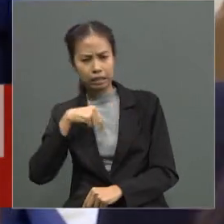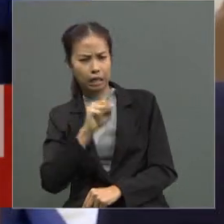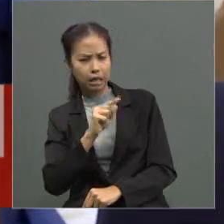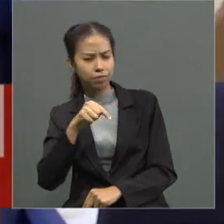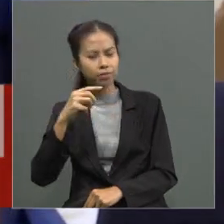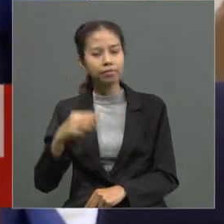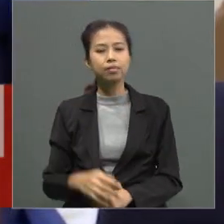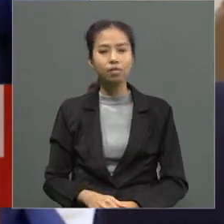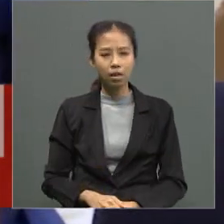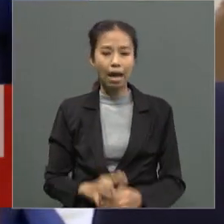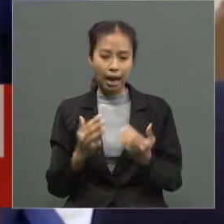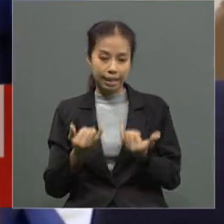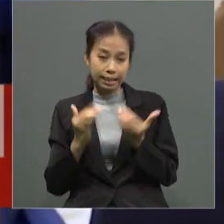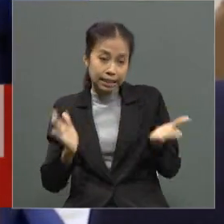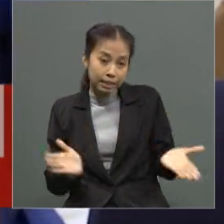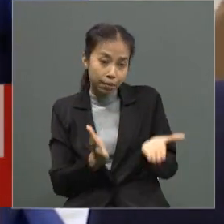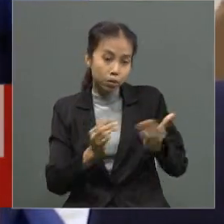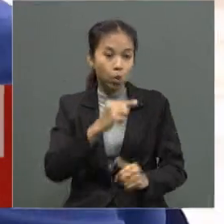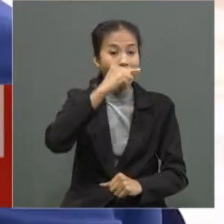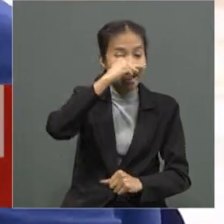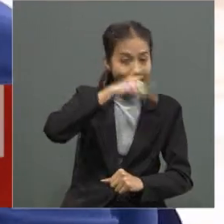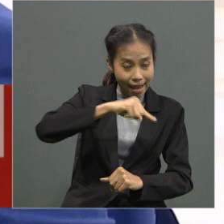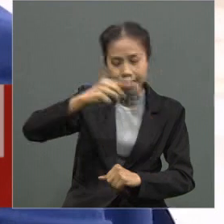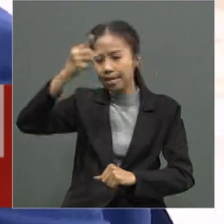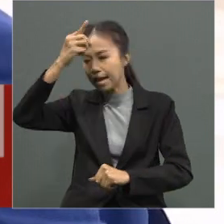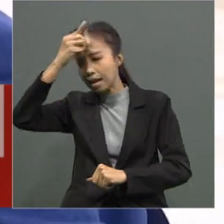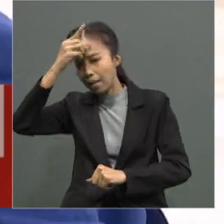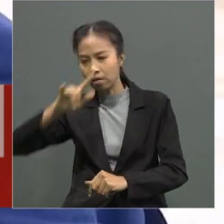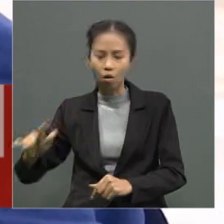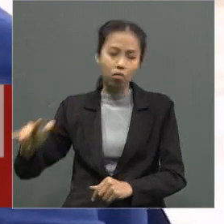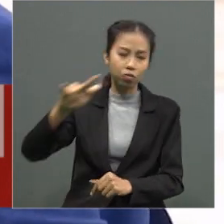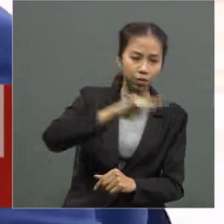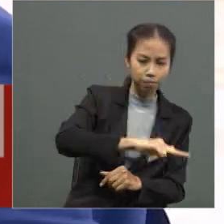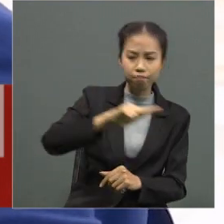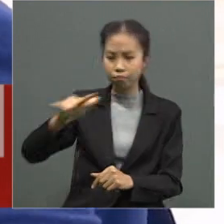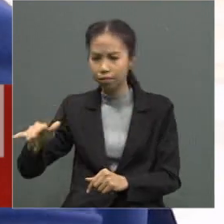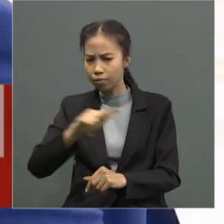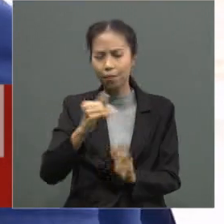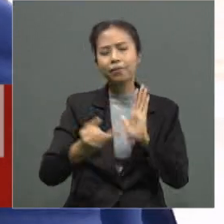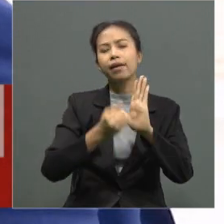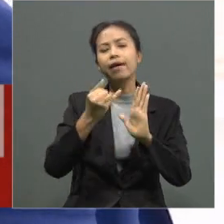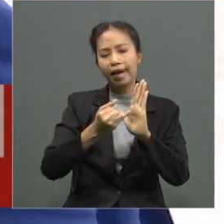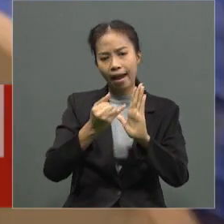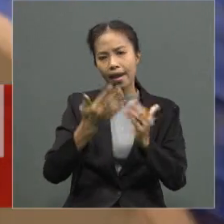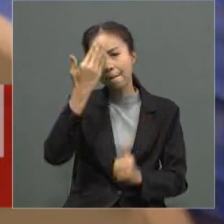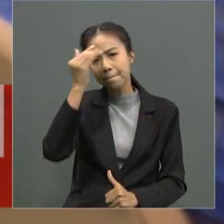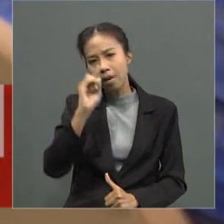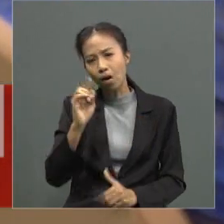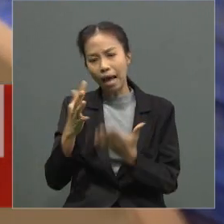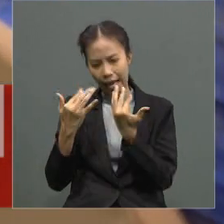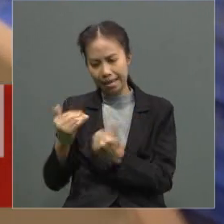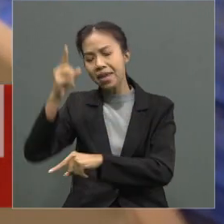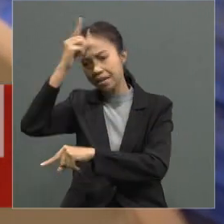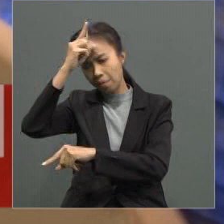เที่ยวชาวไทยและเยอรมันเดินทางไปมหาสุกันได้ง่ายขึ้นประเทศไทยเป็นจุดหมายปลายทางที่ชื่นชอบของนักท่องเที่ยวชาว